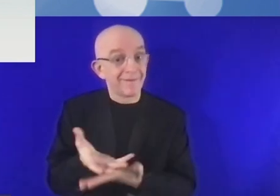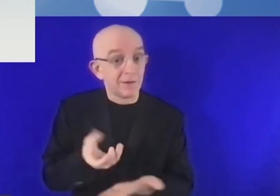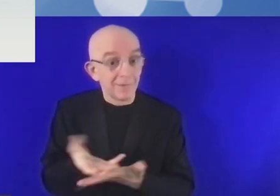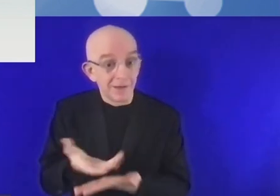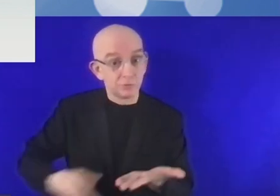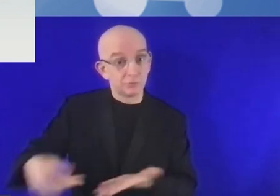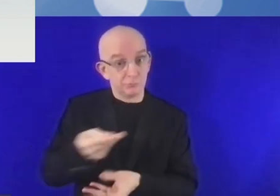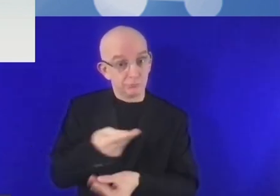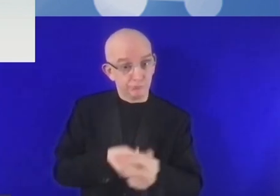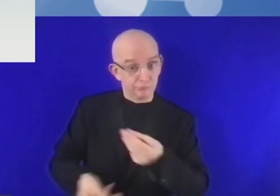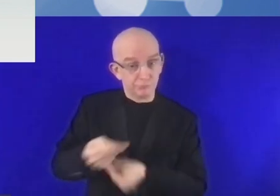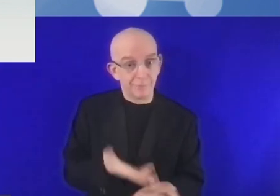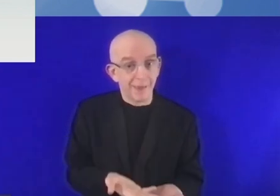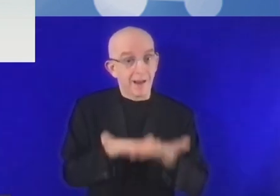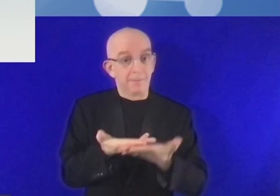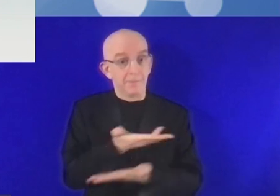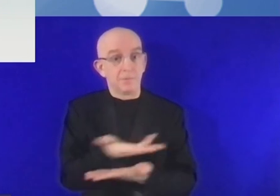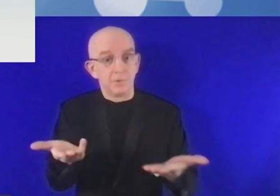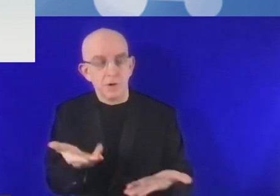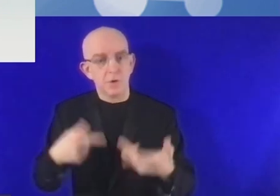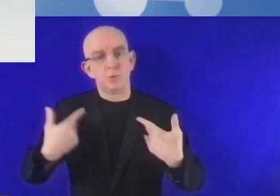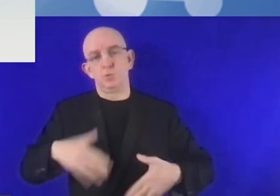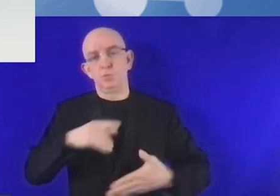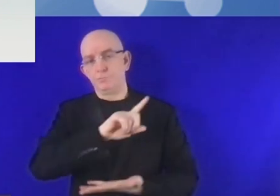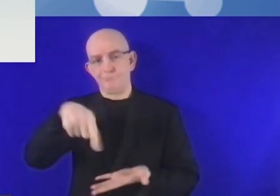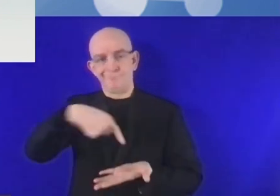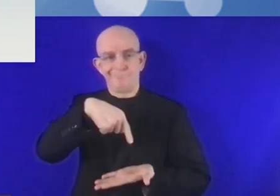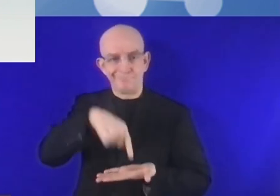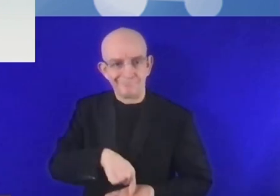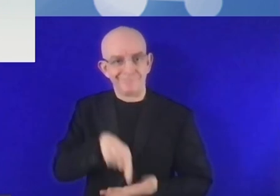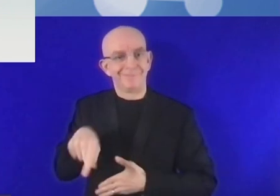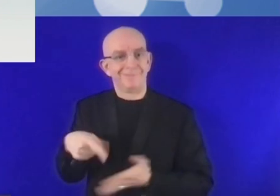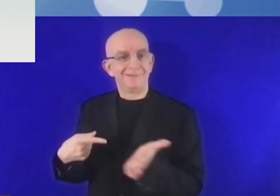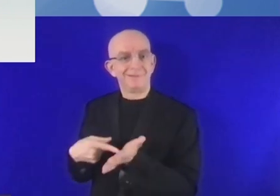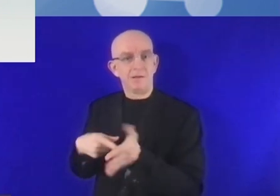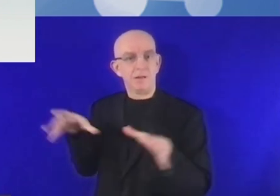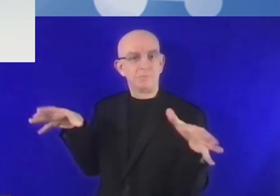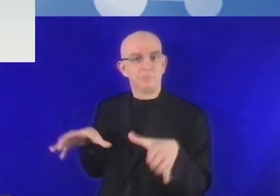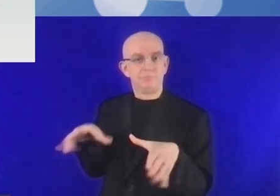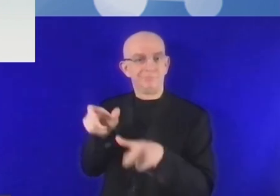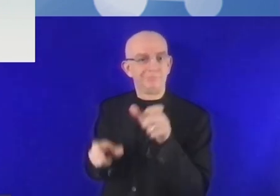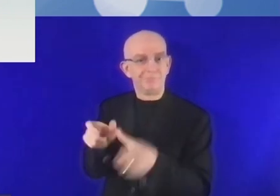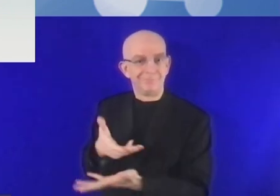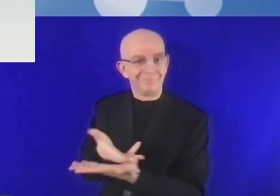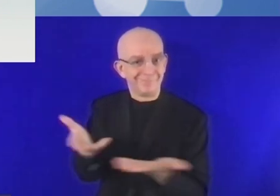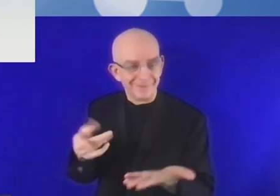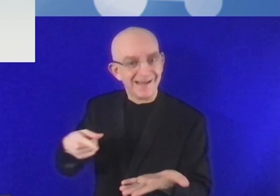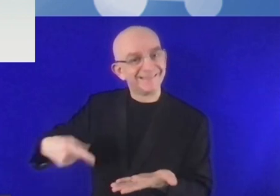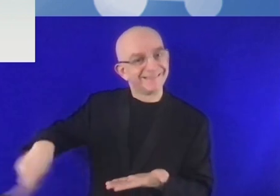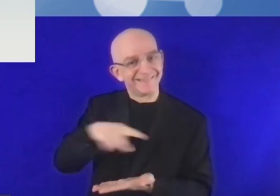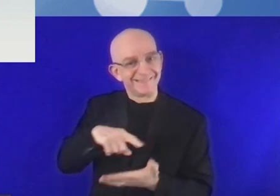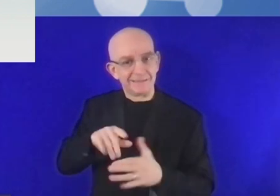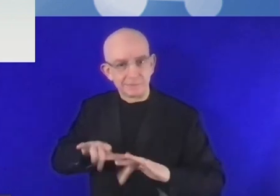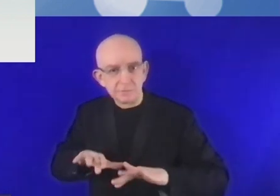to integralny element funkcjonowania tej społeczności. To właśnie dlatego internet w ogóle ma